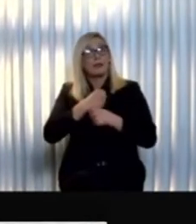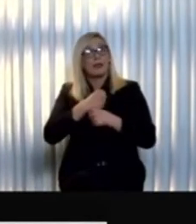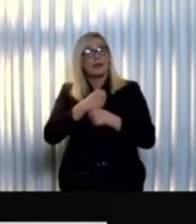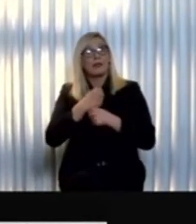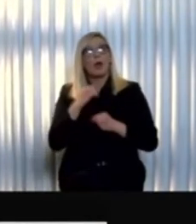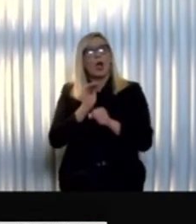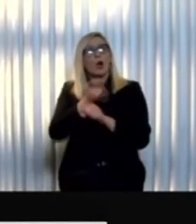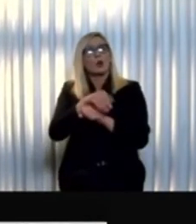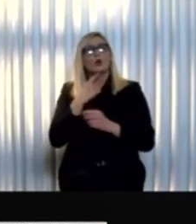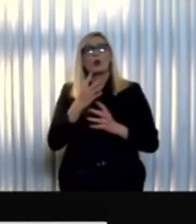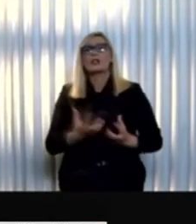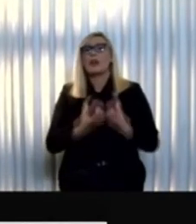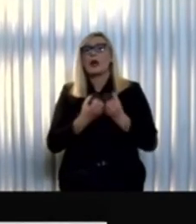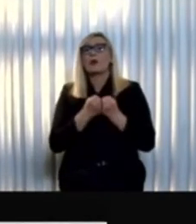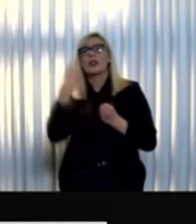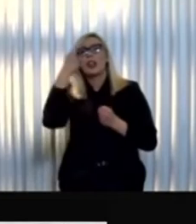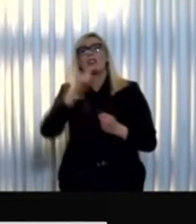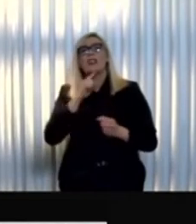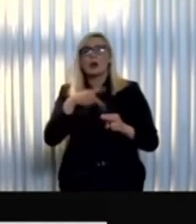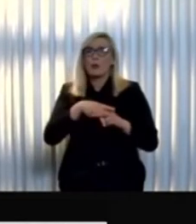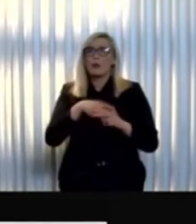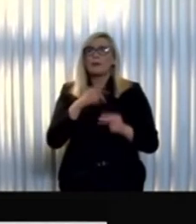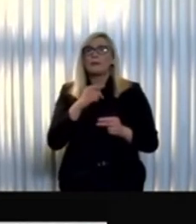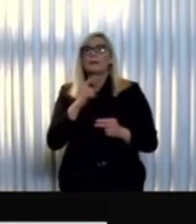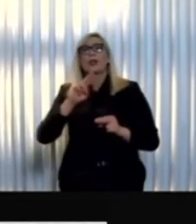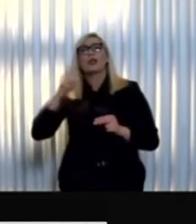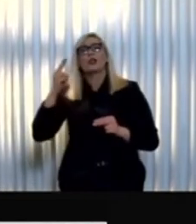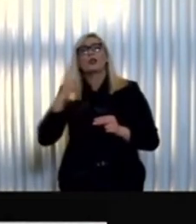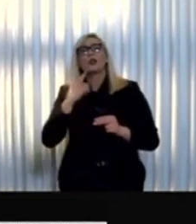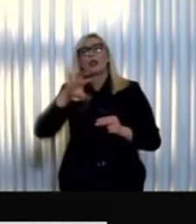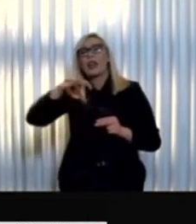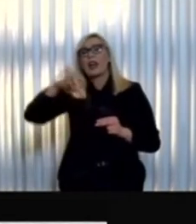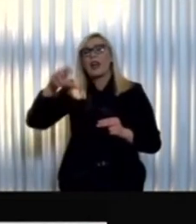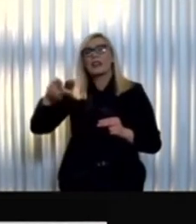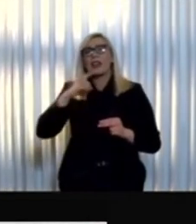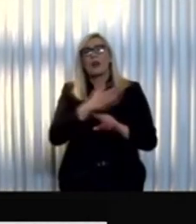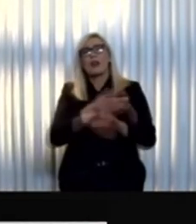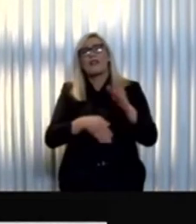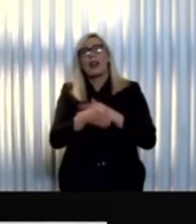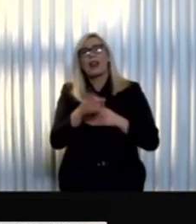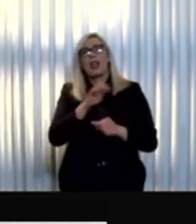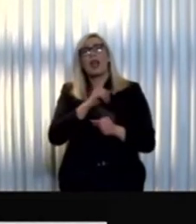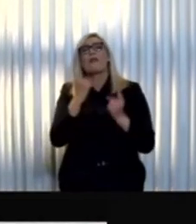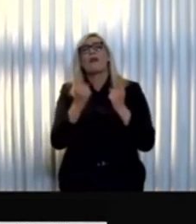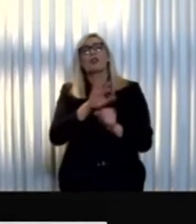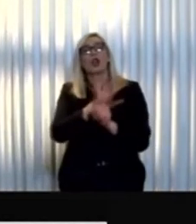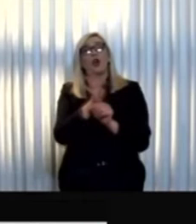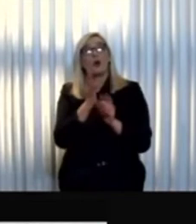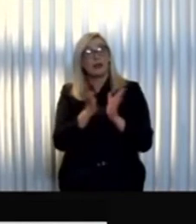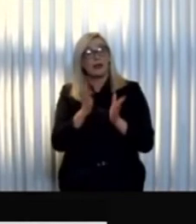за подршка на лица со попреченост и други ранливи категории во услови на COVID-19.